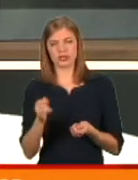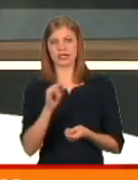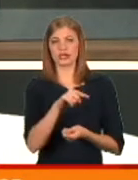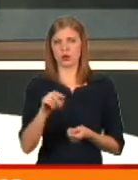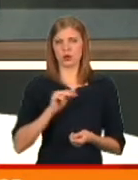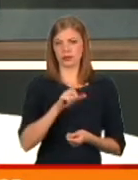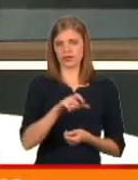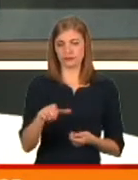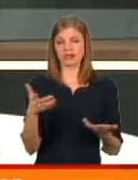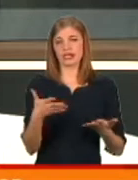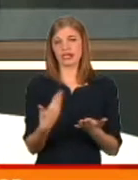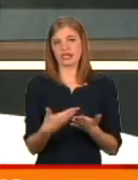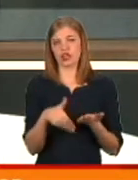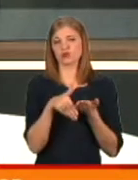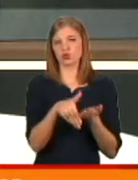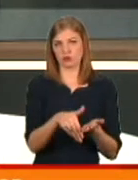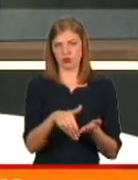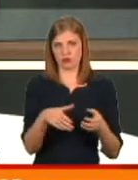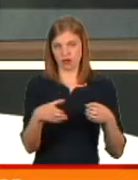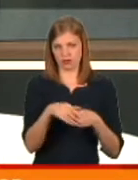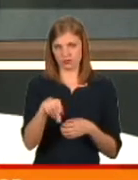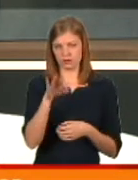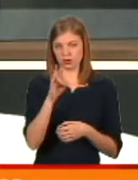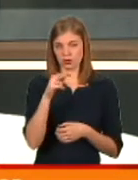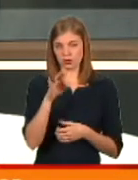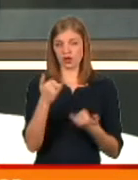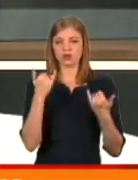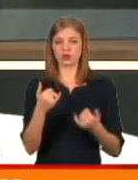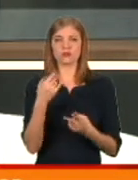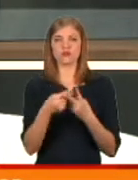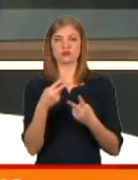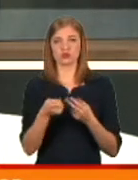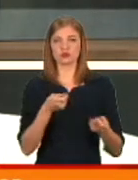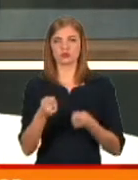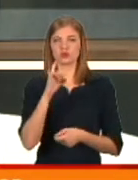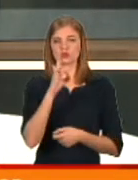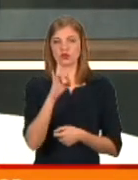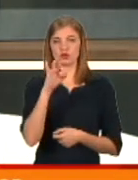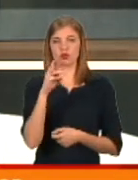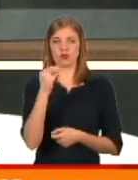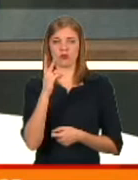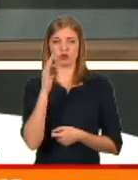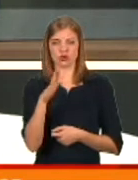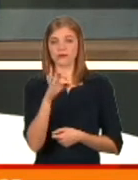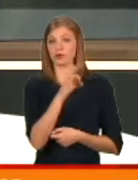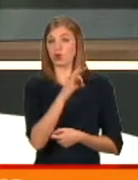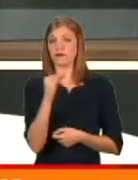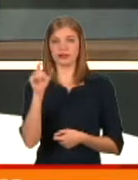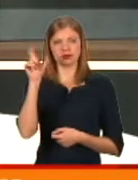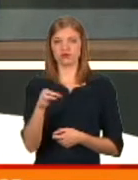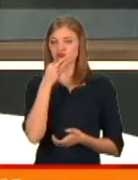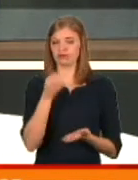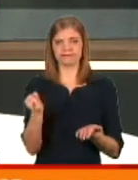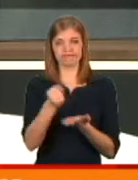кількох працівників, які начебто допомагали торнадівцям. Тепер Буцегарною керує Руслан Ромашко. Офіційно його ще